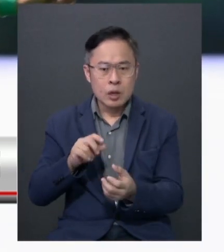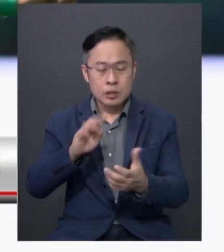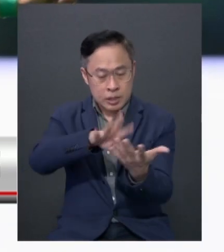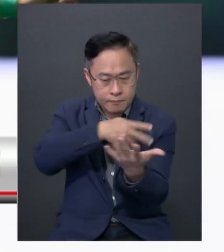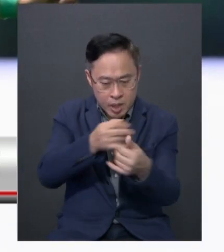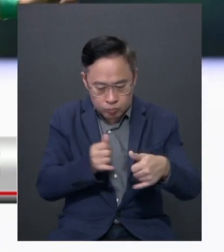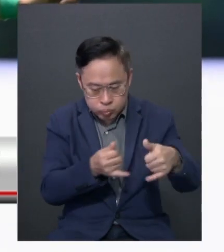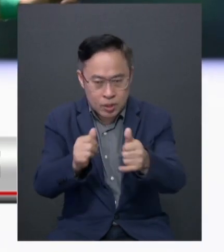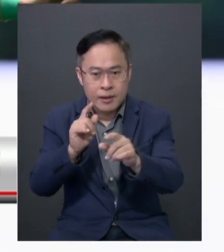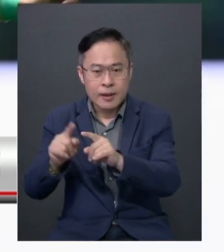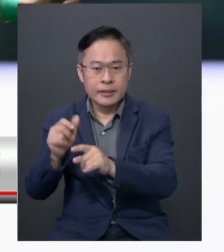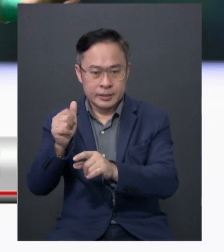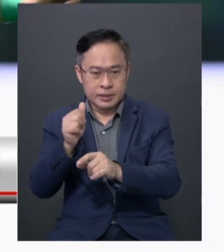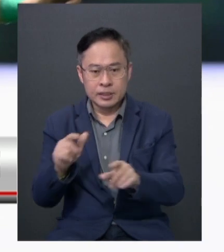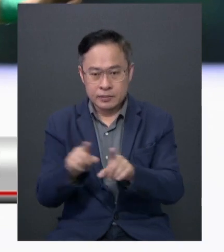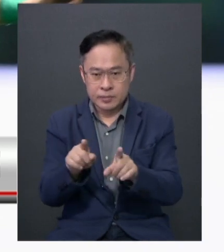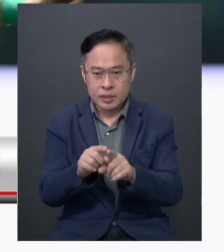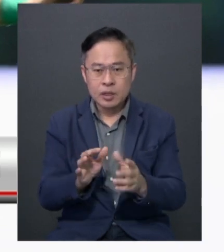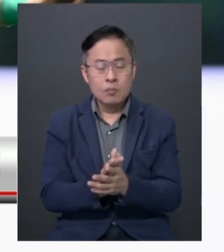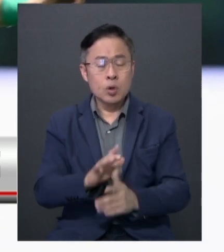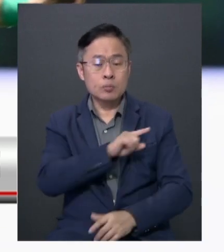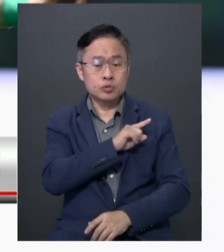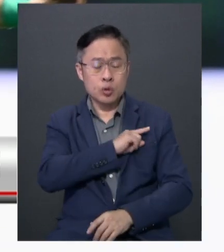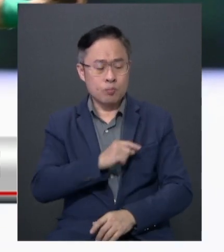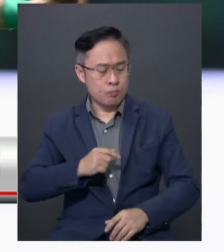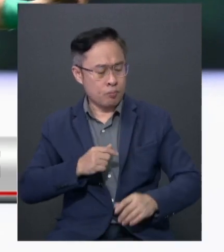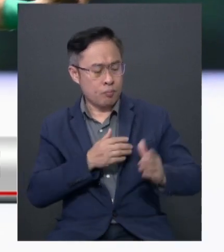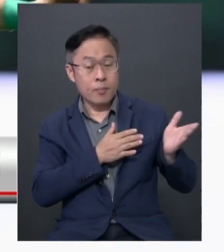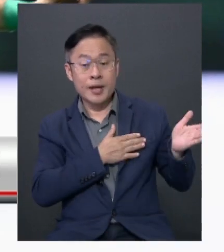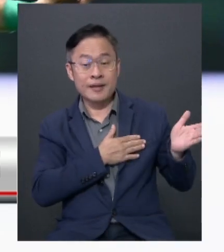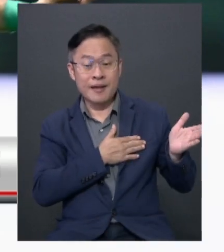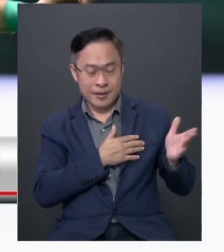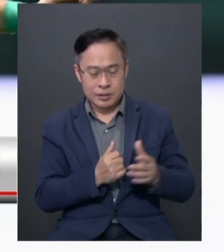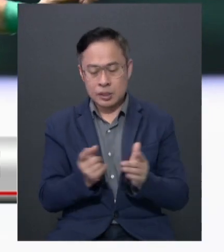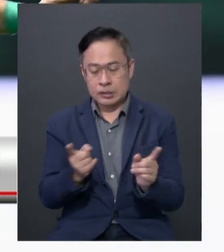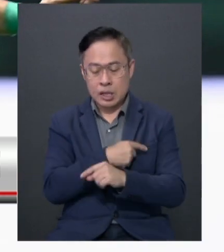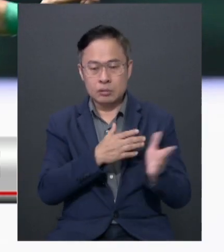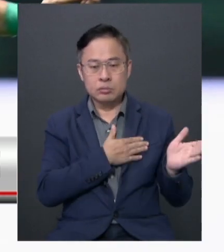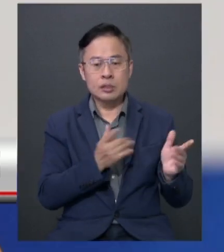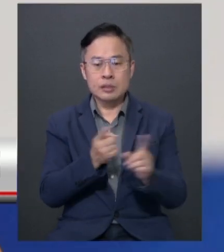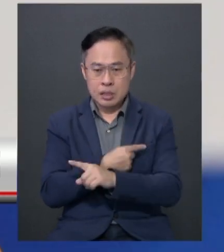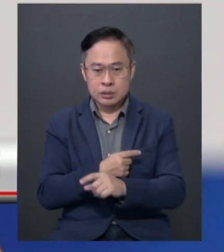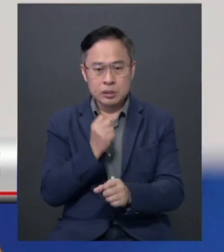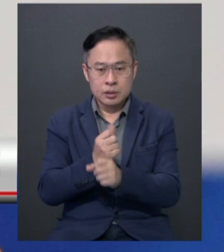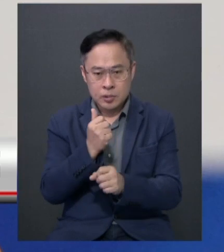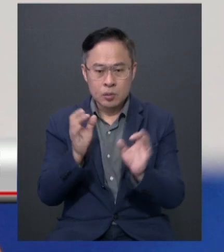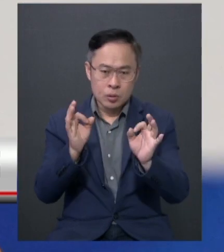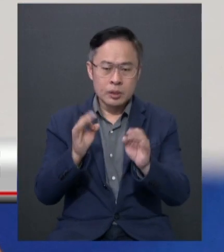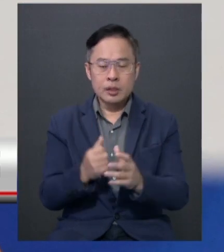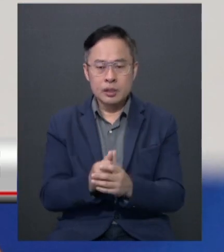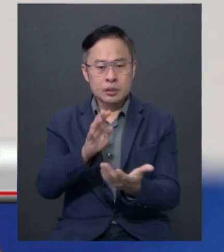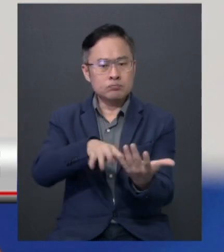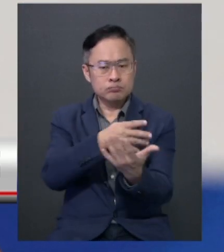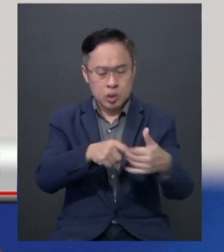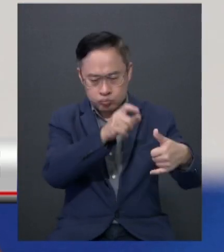ราสั่งได้เพราะว่าโลกิตในเกมนี้ลงมาเล่นในตำแหน่งแบ็กซ้ายแทนที่ของสัตว์รักเนื่องจากมีอาการบาดเจ็บไปนัดที่แล้วนะครับก็ถือว่าฟ